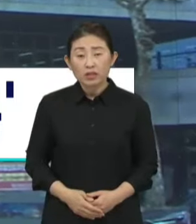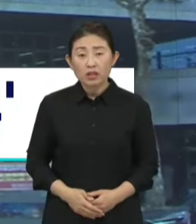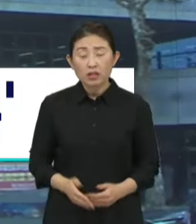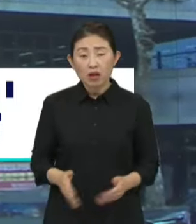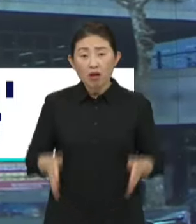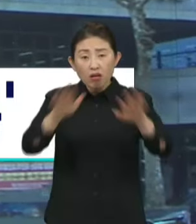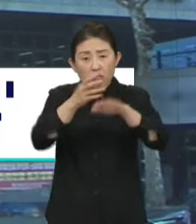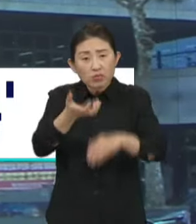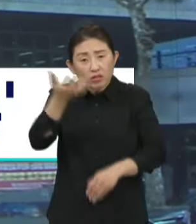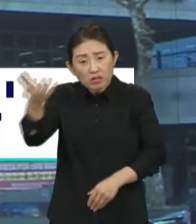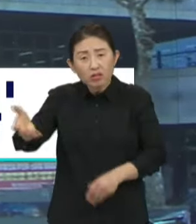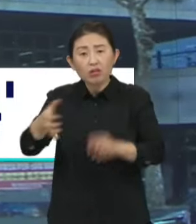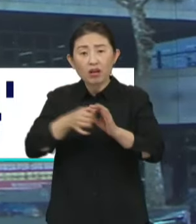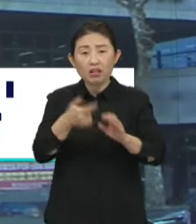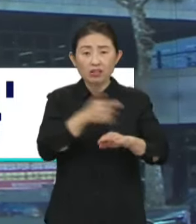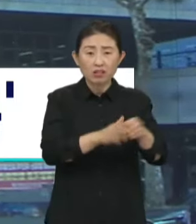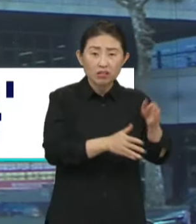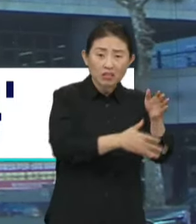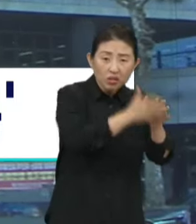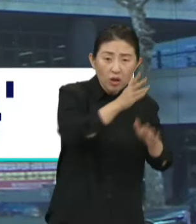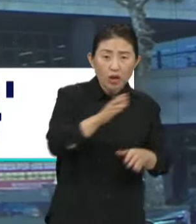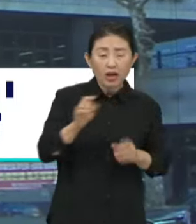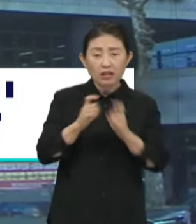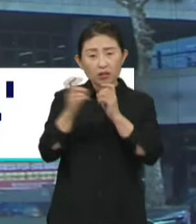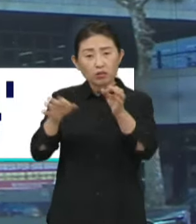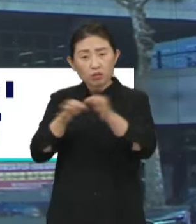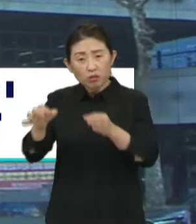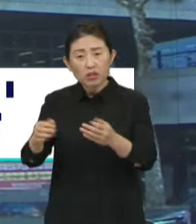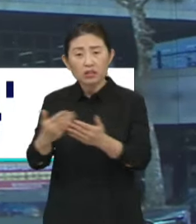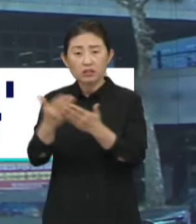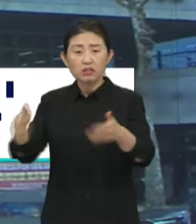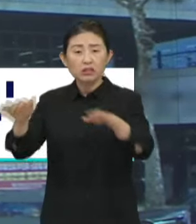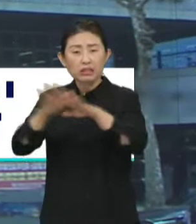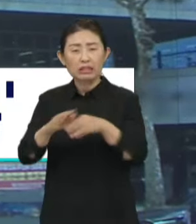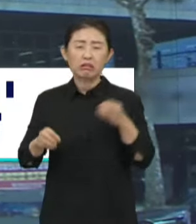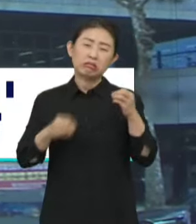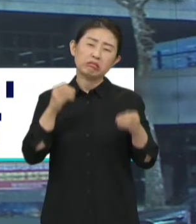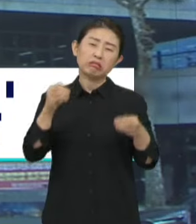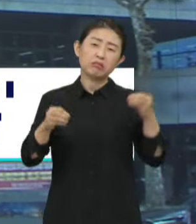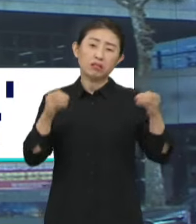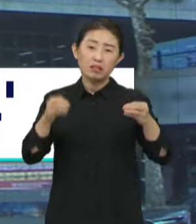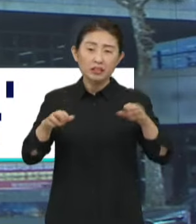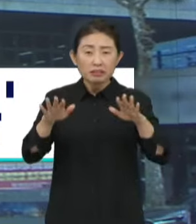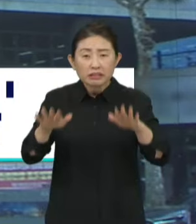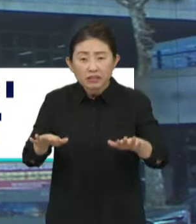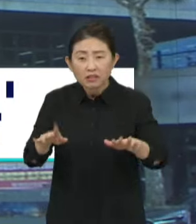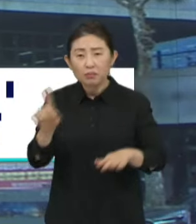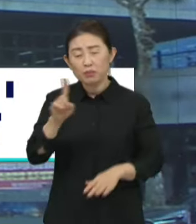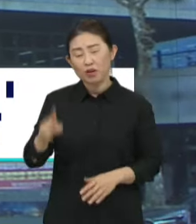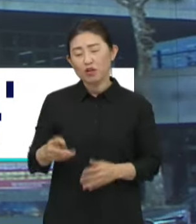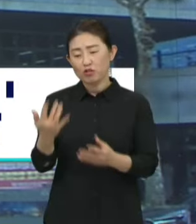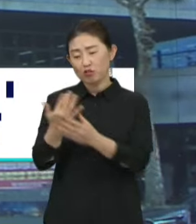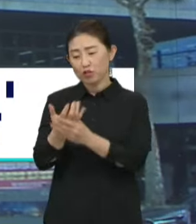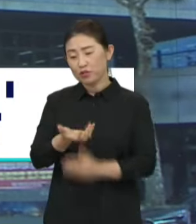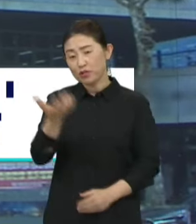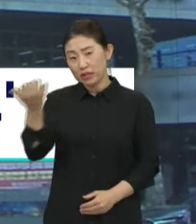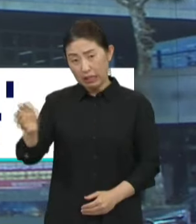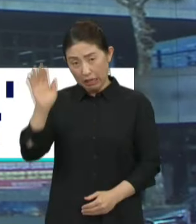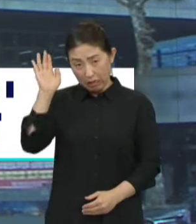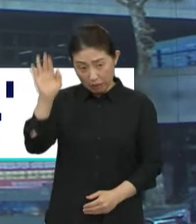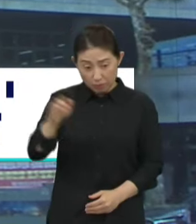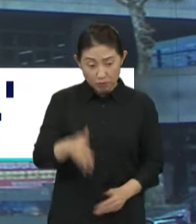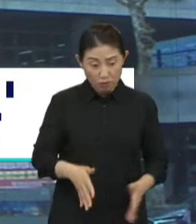사국 이전을 놓고 대전시와 기싸움을 벌리던 소상공인 시장 진흥 공단이 일단 유성구로 이전한 뒤 향후